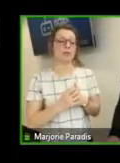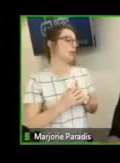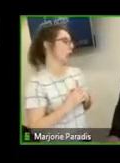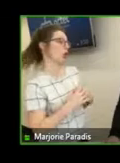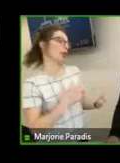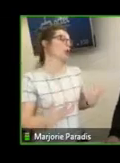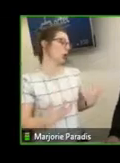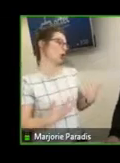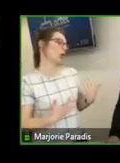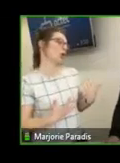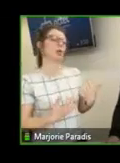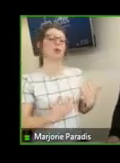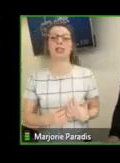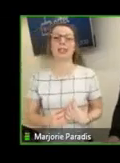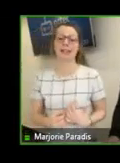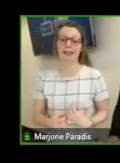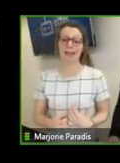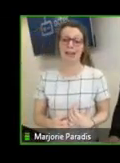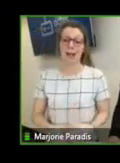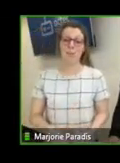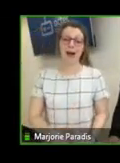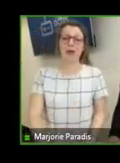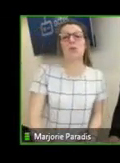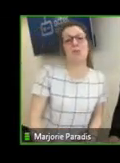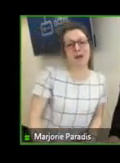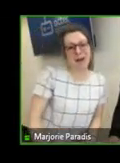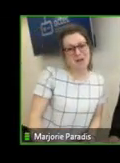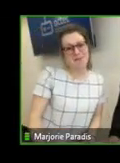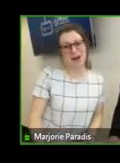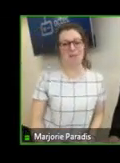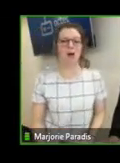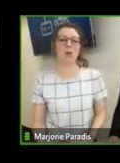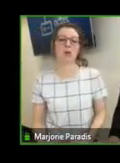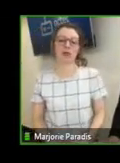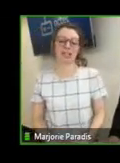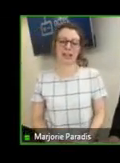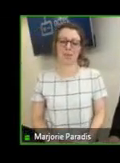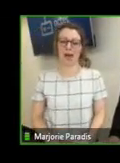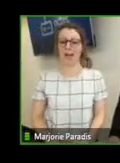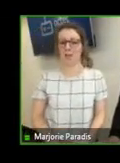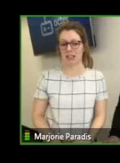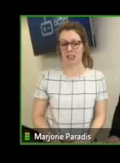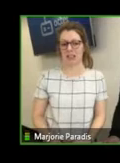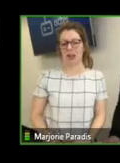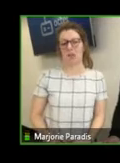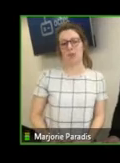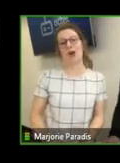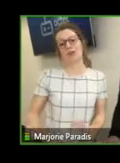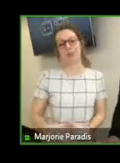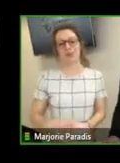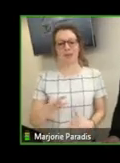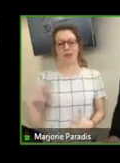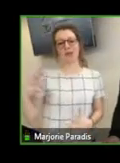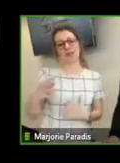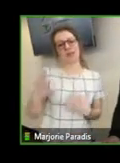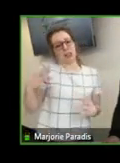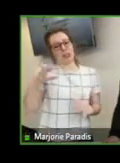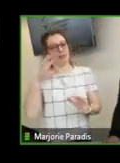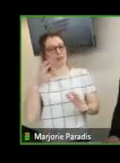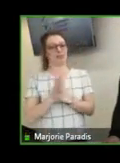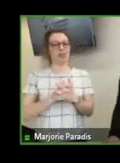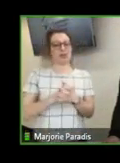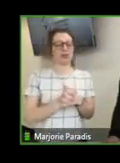en plus difficile de reconnaître le contenu généré par l'humain par rapport au contenu généré par la machine. Donc, ça nous amène à une